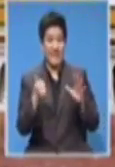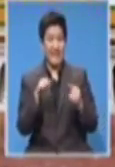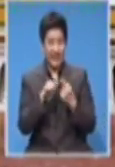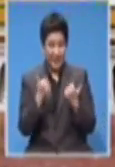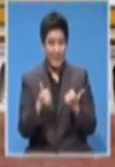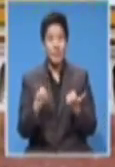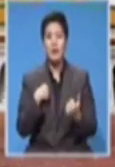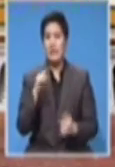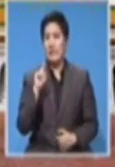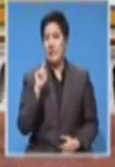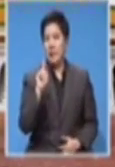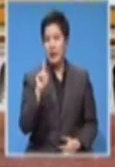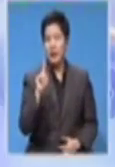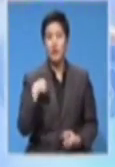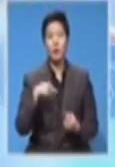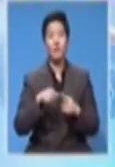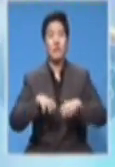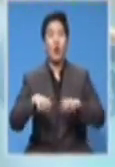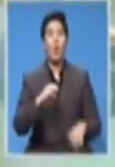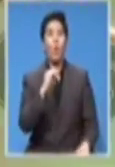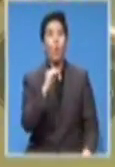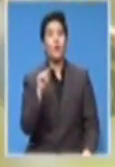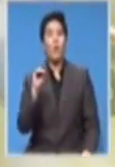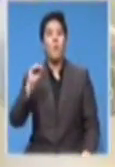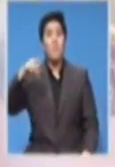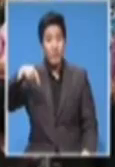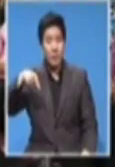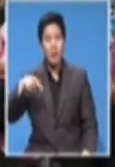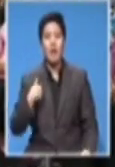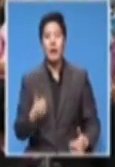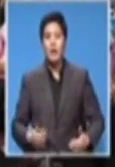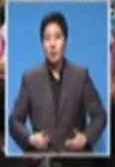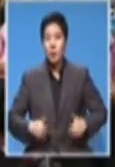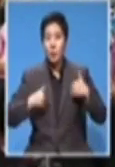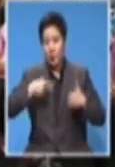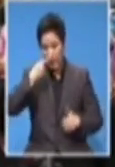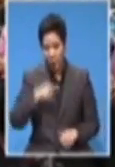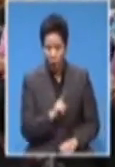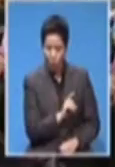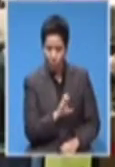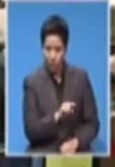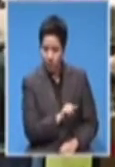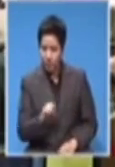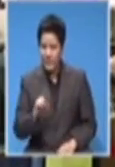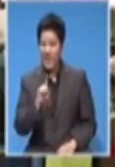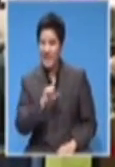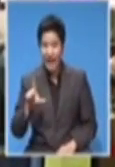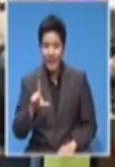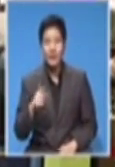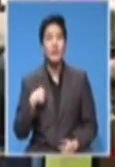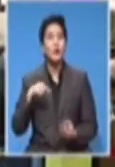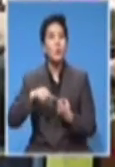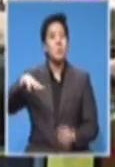ครับก็ยังมีอีกงานนะครับที่จัดขึ้นในครั้งนี้ก็คือ OTOP วิธีไทยจากร้อยสู่ล้านนะครับที่ Impact เมืองทองธานีอันนี้ก็มันก็